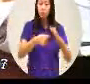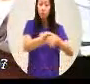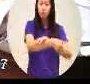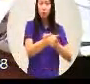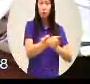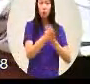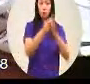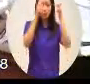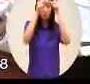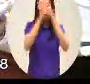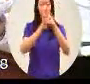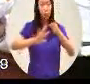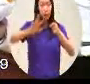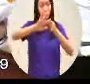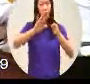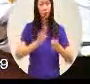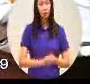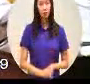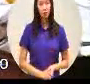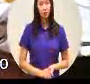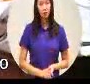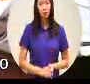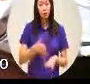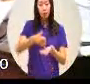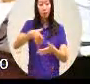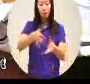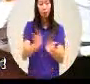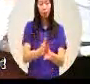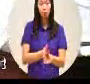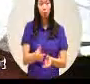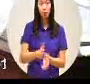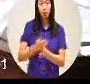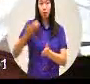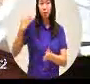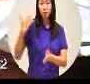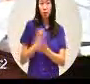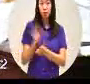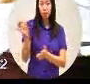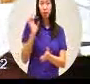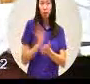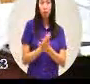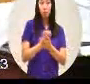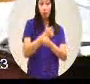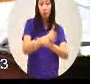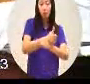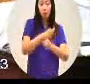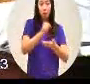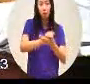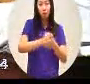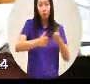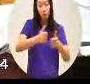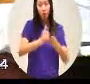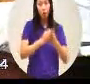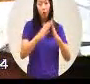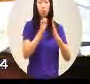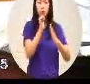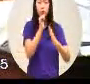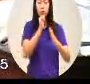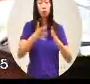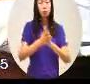女你这制度给我改变啦。啊弱势的人以前只要透过笔试无论你的家境是怎样大